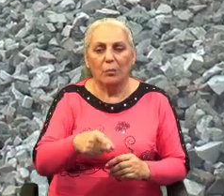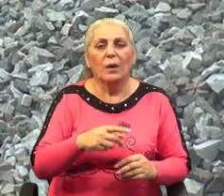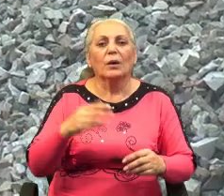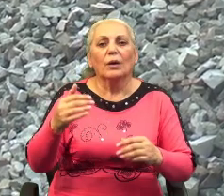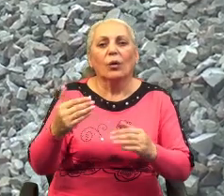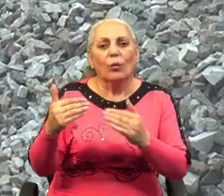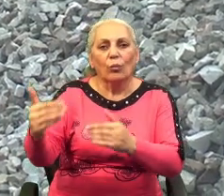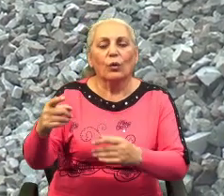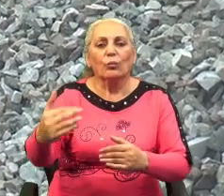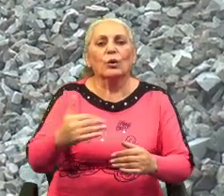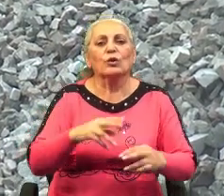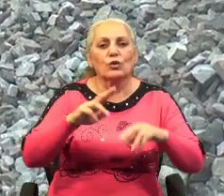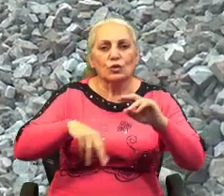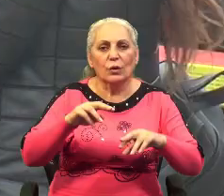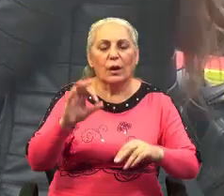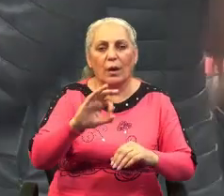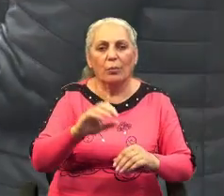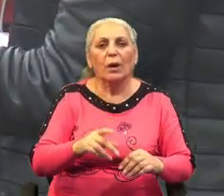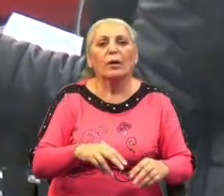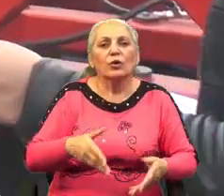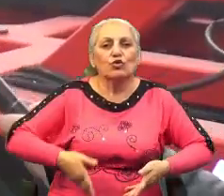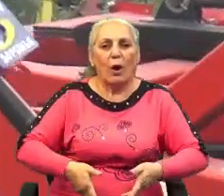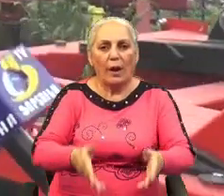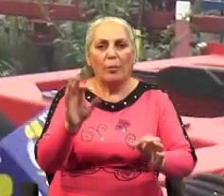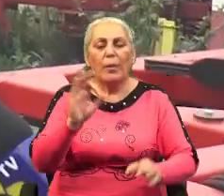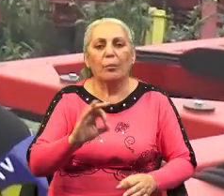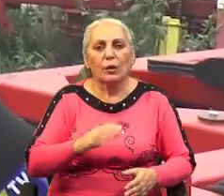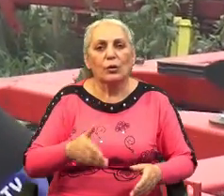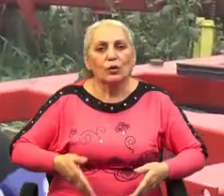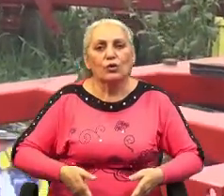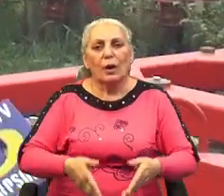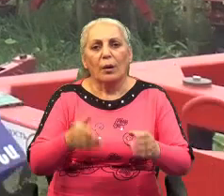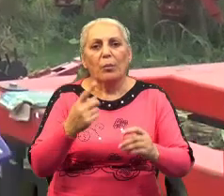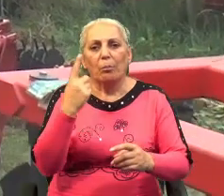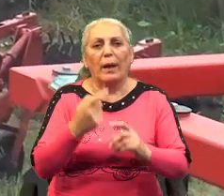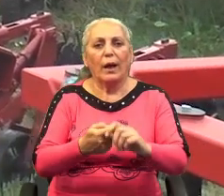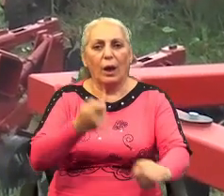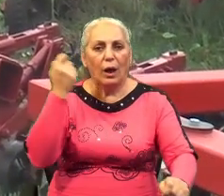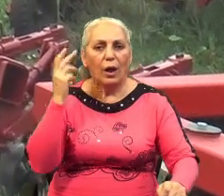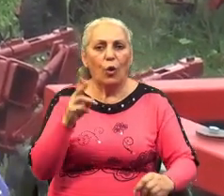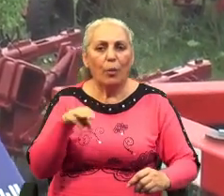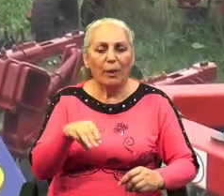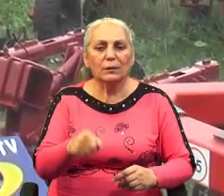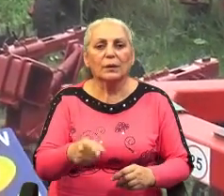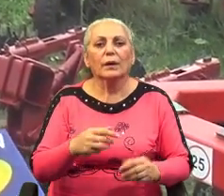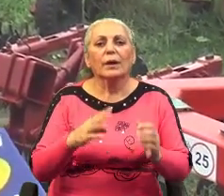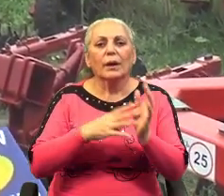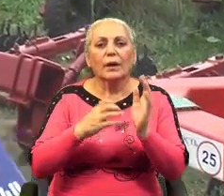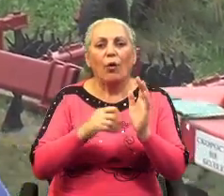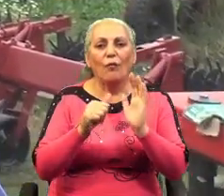շինարական եռուզեռնա և ճանապարհներին է։ Ճանապարհ երկարությունը 1 կիլոմետր 960 մետր